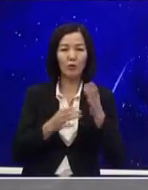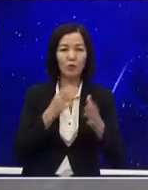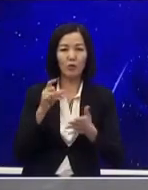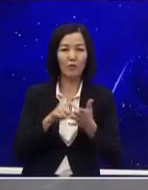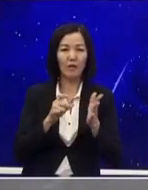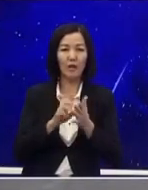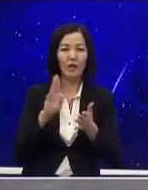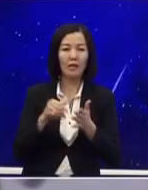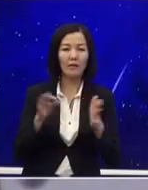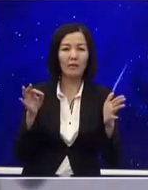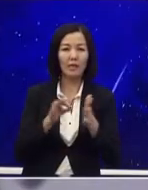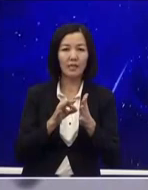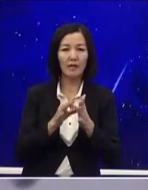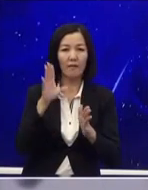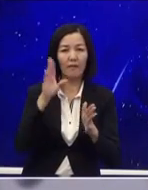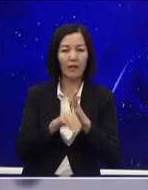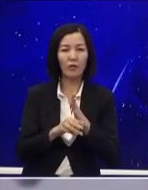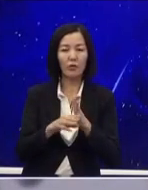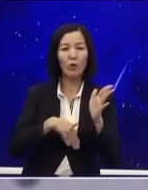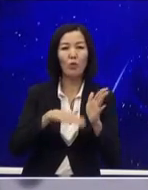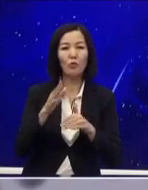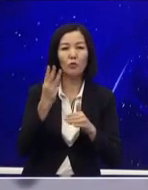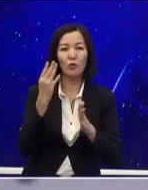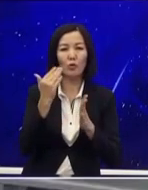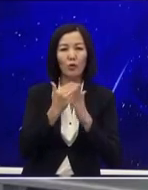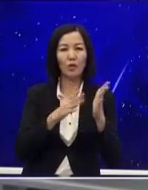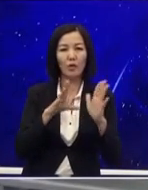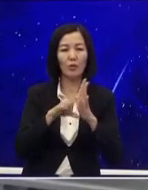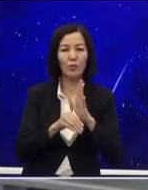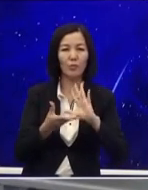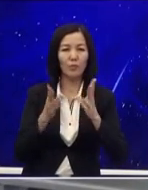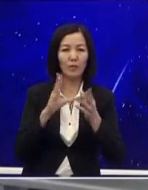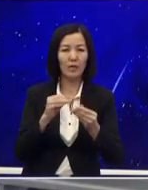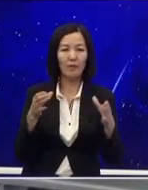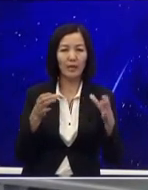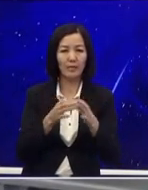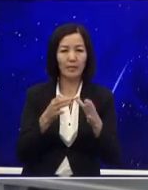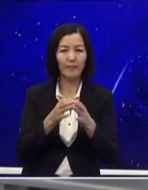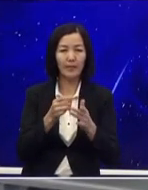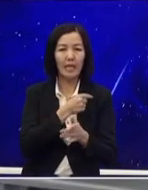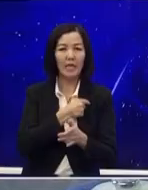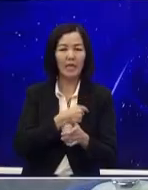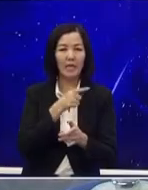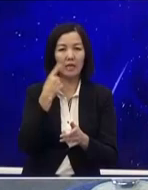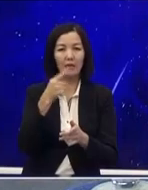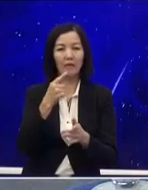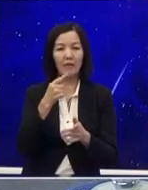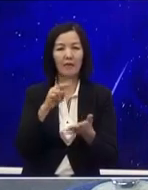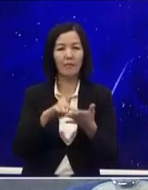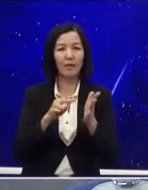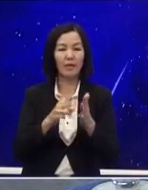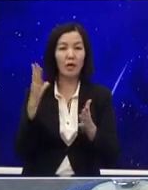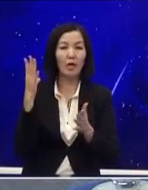класса. Главная цель ЖТСУСцев – войти в тройку лидеров в общекомандном зачете. Тренеры отмечают, что эта планка